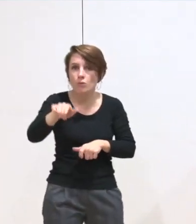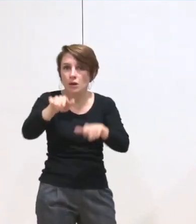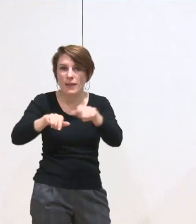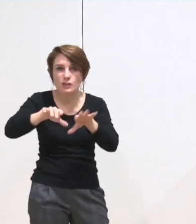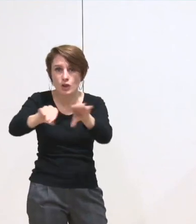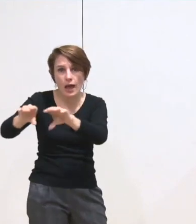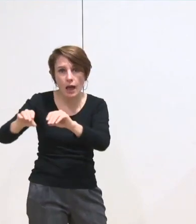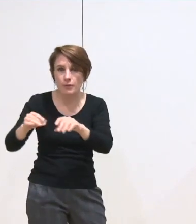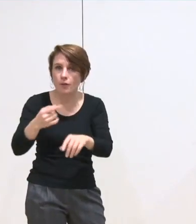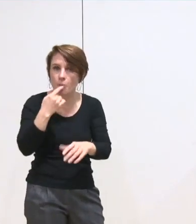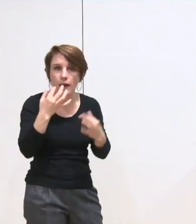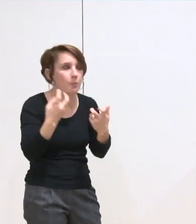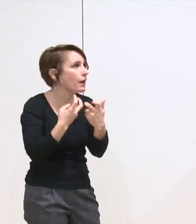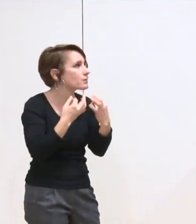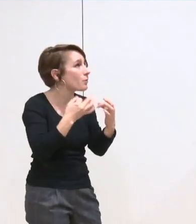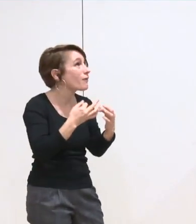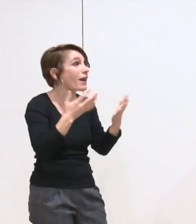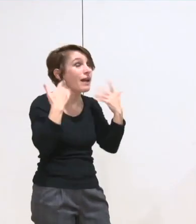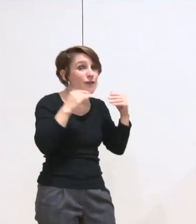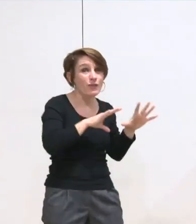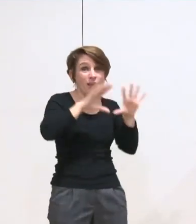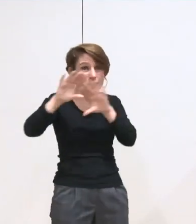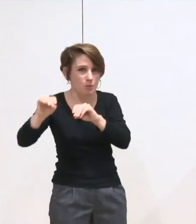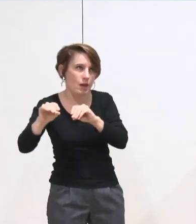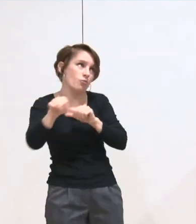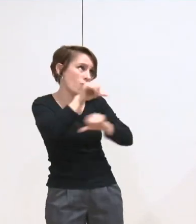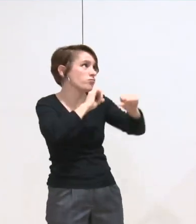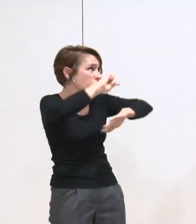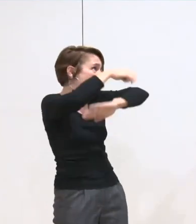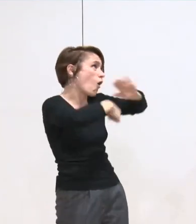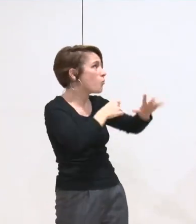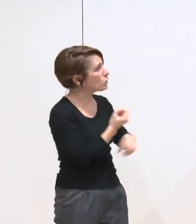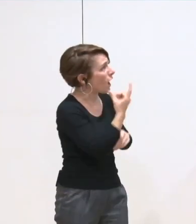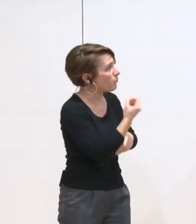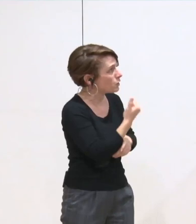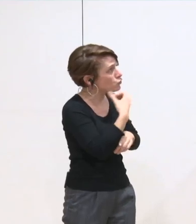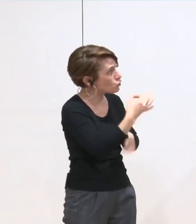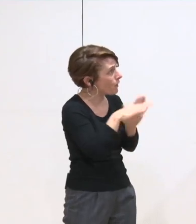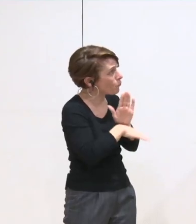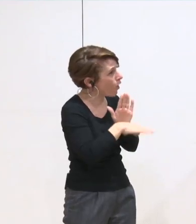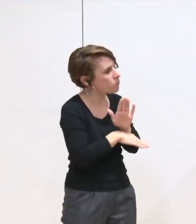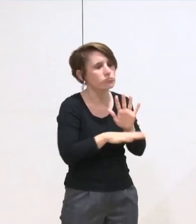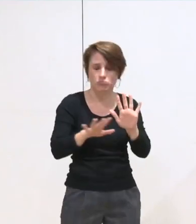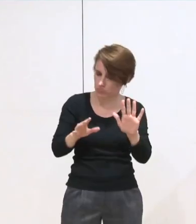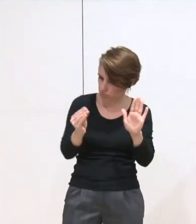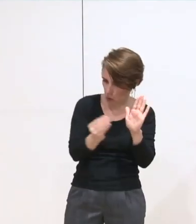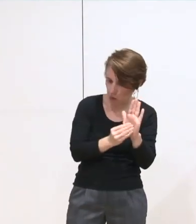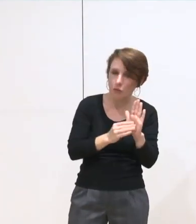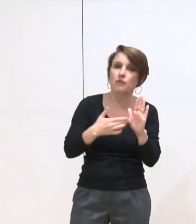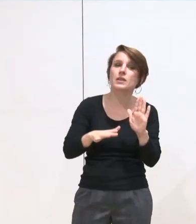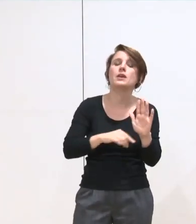du remboursement rapide des frais d'installation en moins d'une semaine à la possibilité qui a été évoquée par Elisa